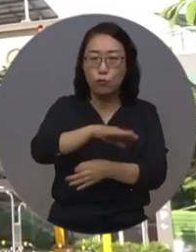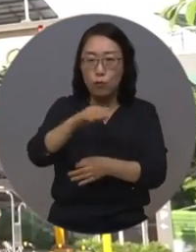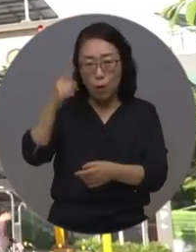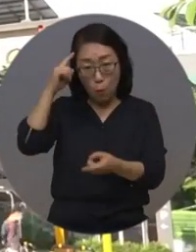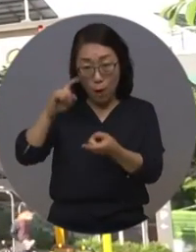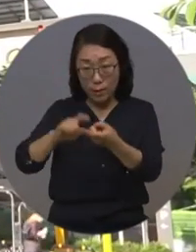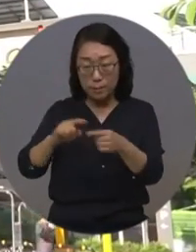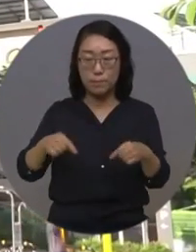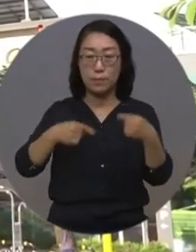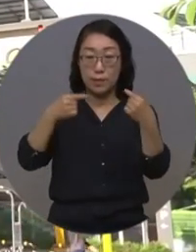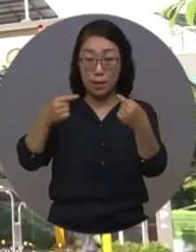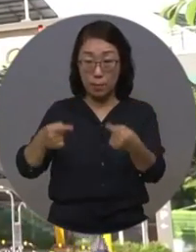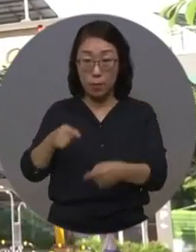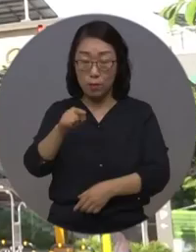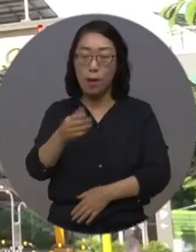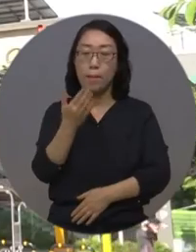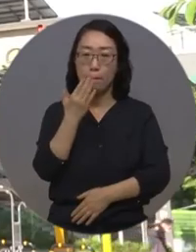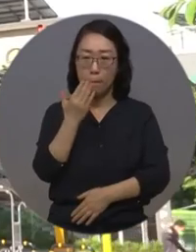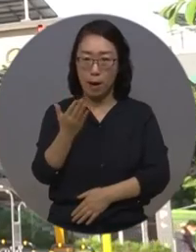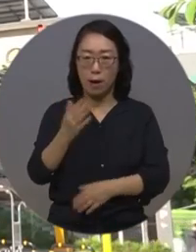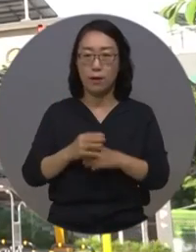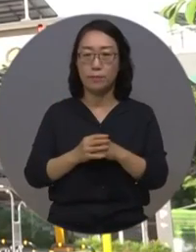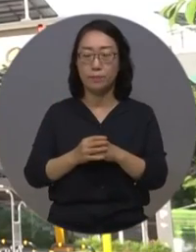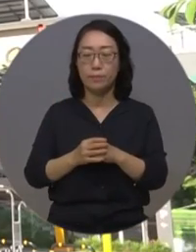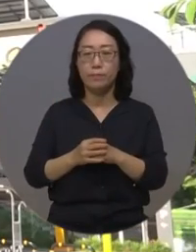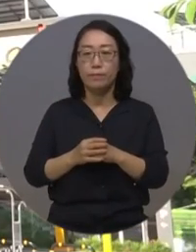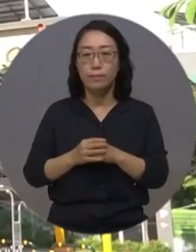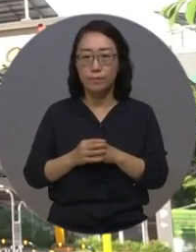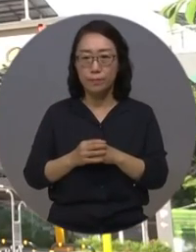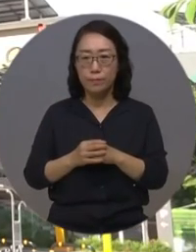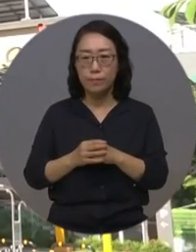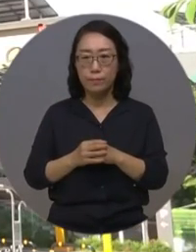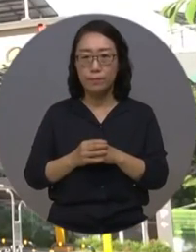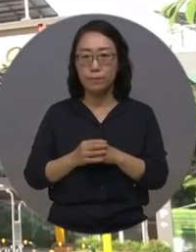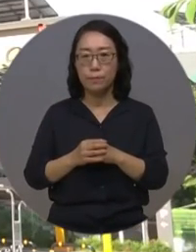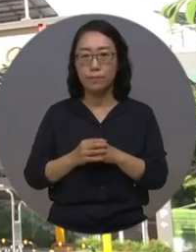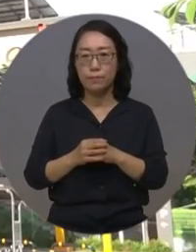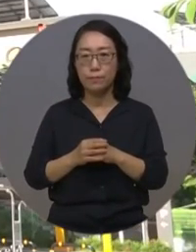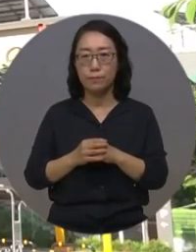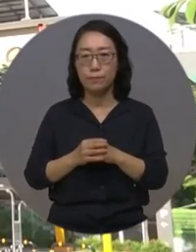관심과 참여로 가능합니다. 복지TV 경기방송 정선입니다.